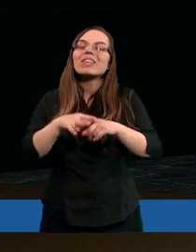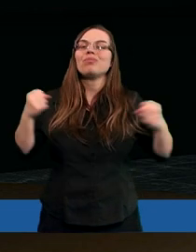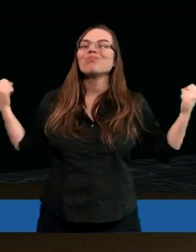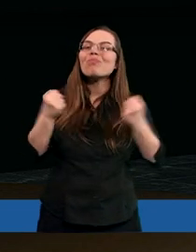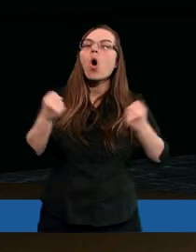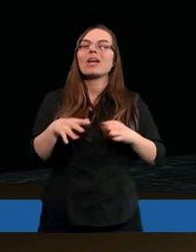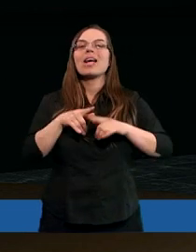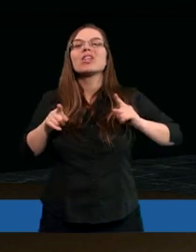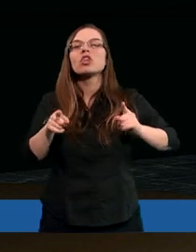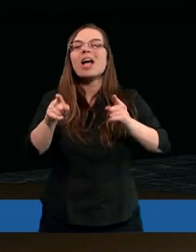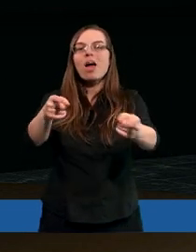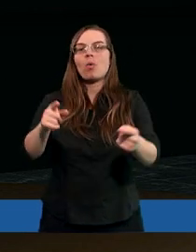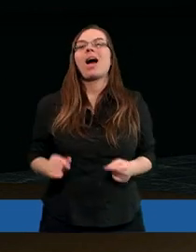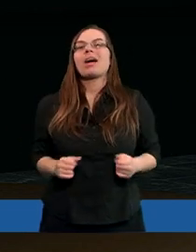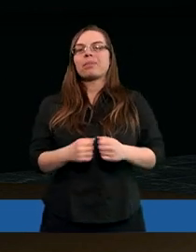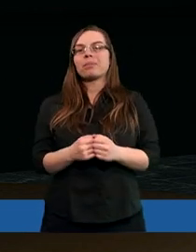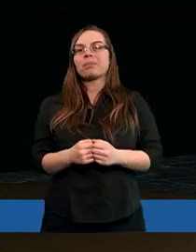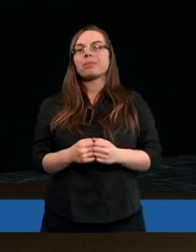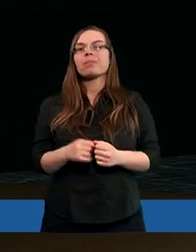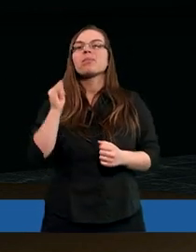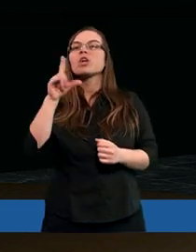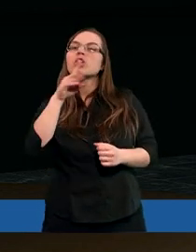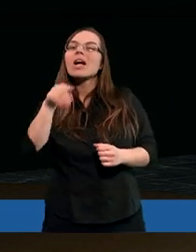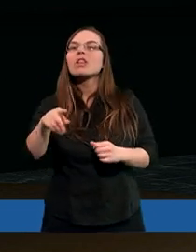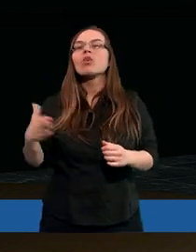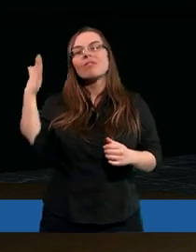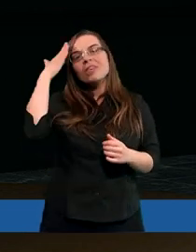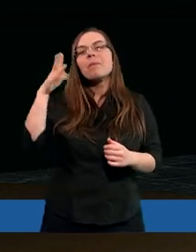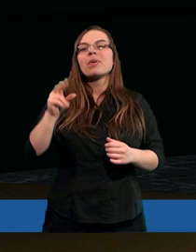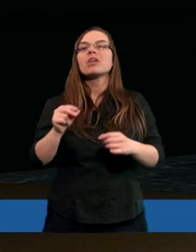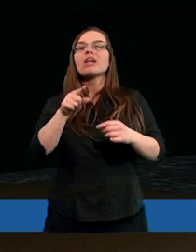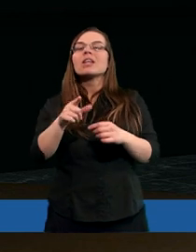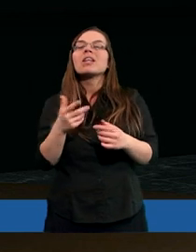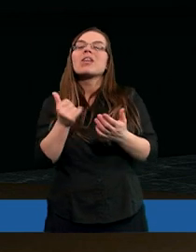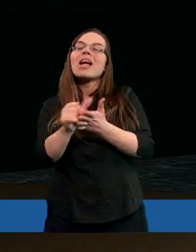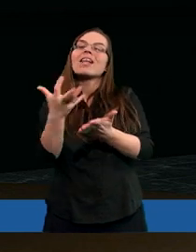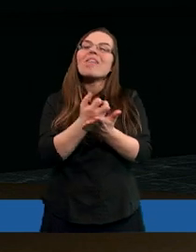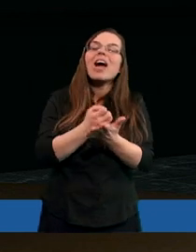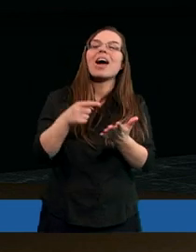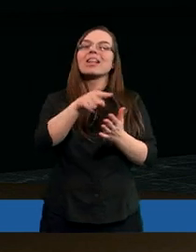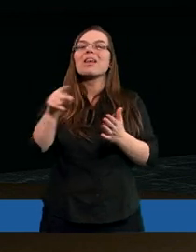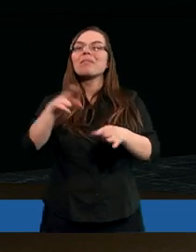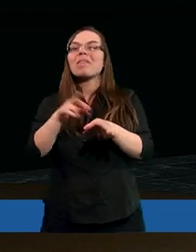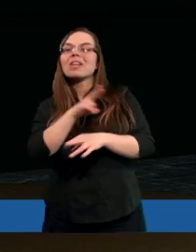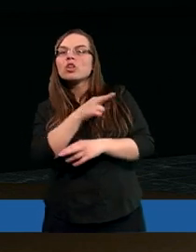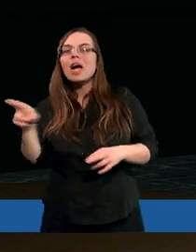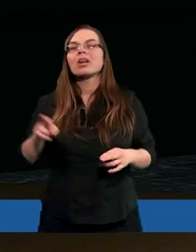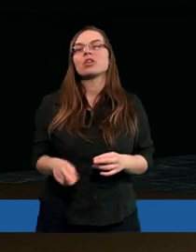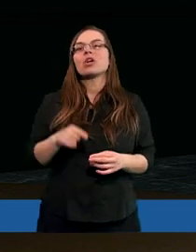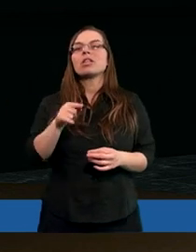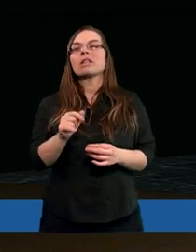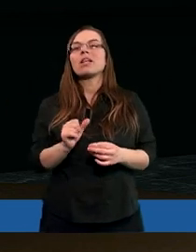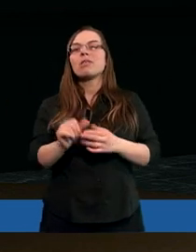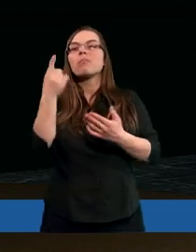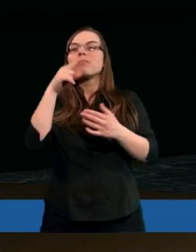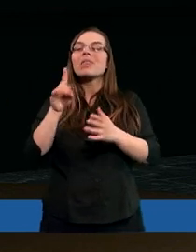No i potem też wiemy, że też napisał dwa listy. Zresztą wiemy, też na przykład Ewangelia Marka też była pisana też